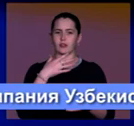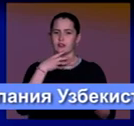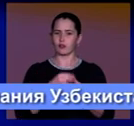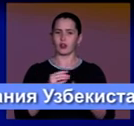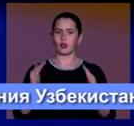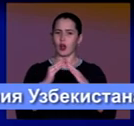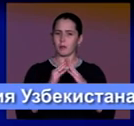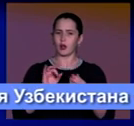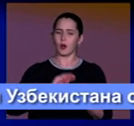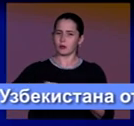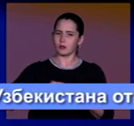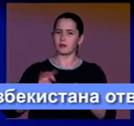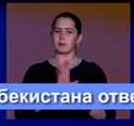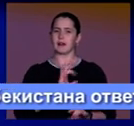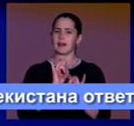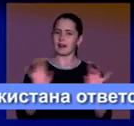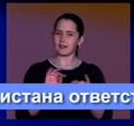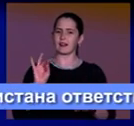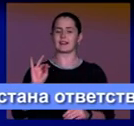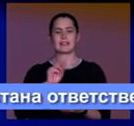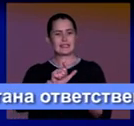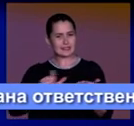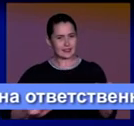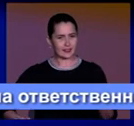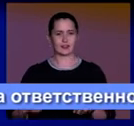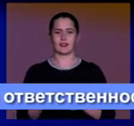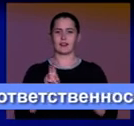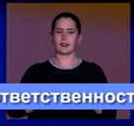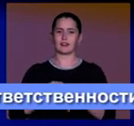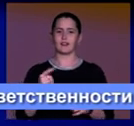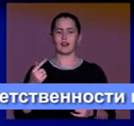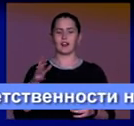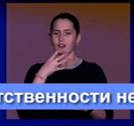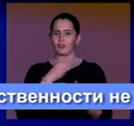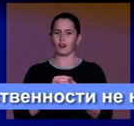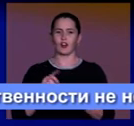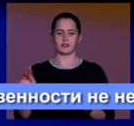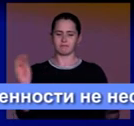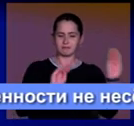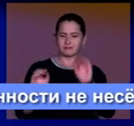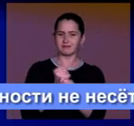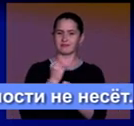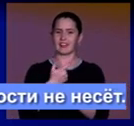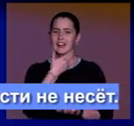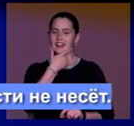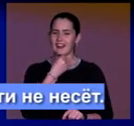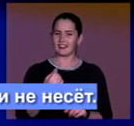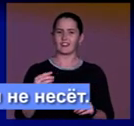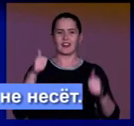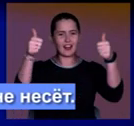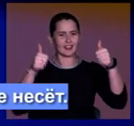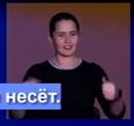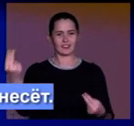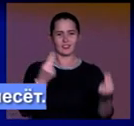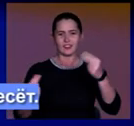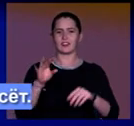этом журнале были их рассказы и стихи украсили свой журнал девочки яркими картинками и